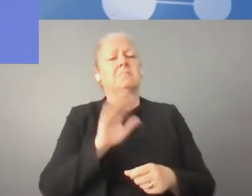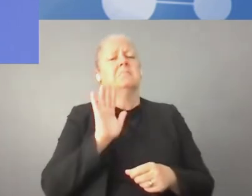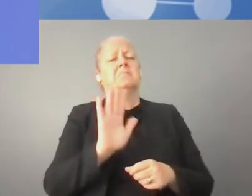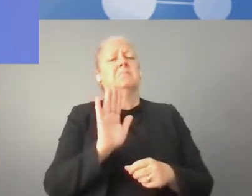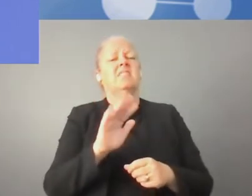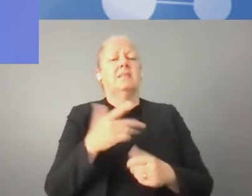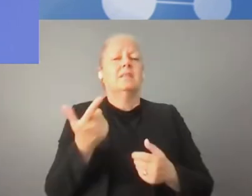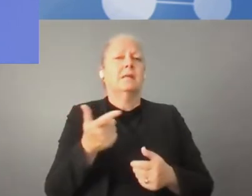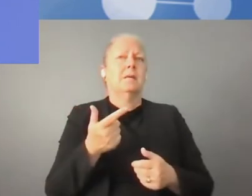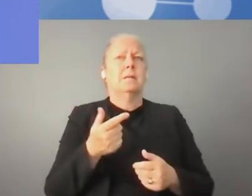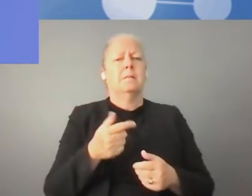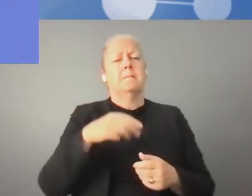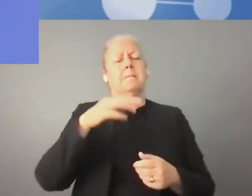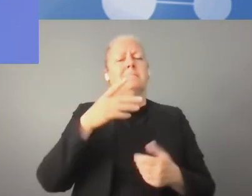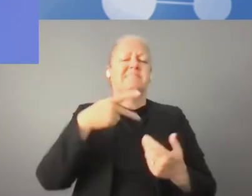投资